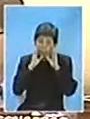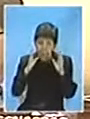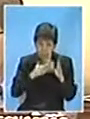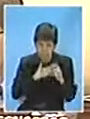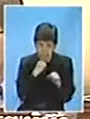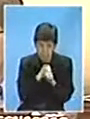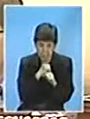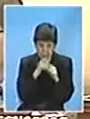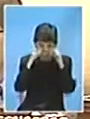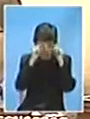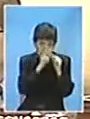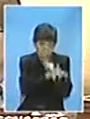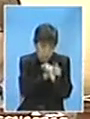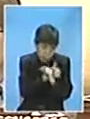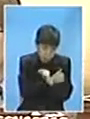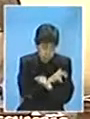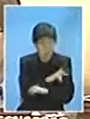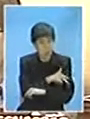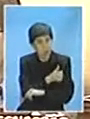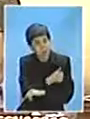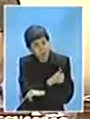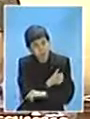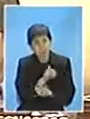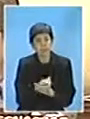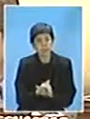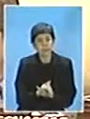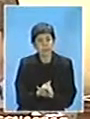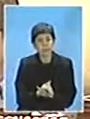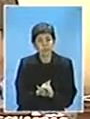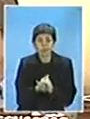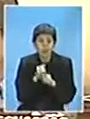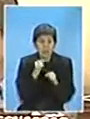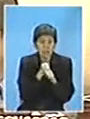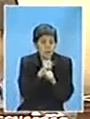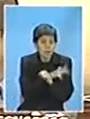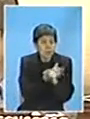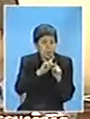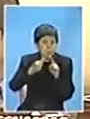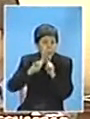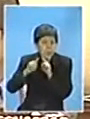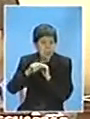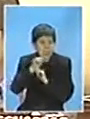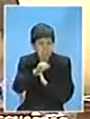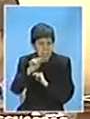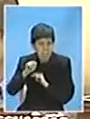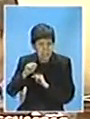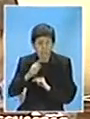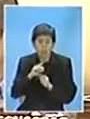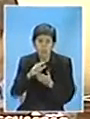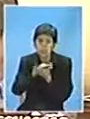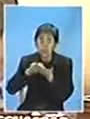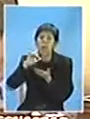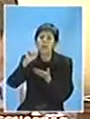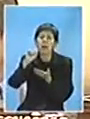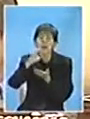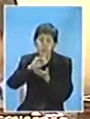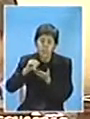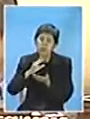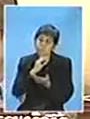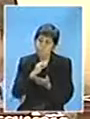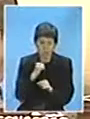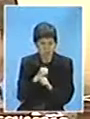การพยาบาลของการแพทย์การทั้งเทคนิคการแพทย์ใครก็บอกว่าอันเนี้ยทุกคนบอกสภาอื่นในนี้สภาอื่นเขาบอก